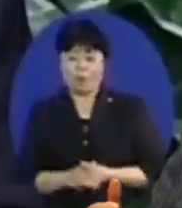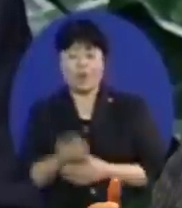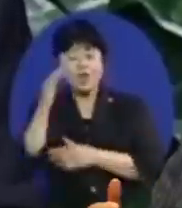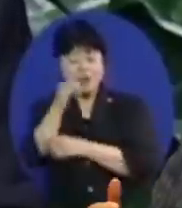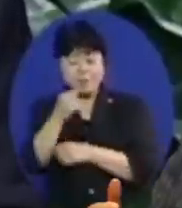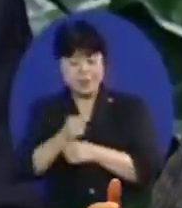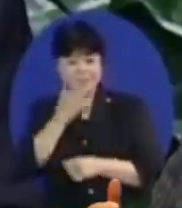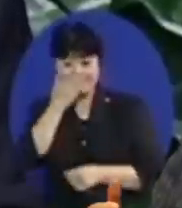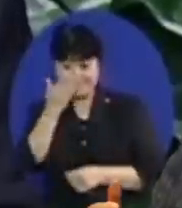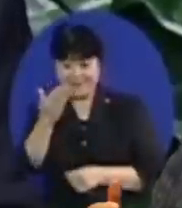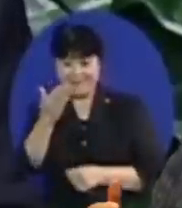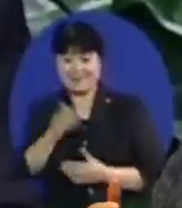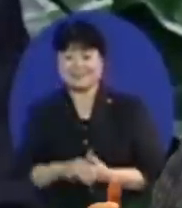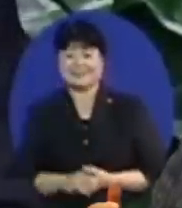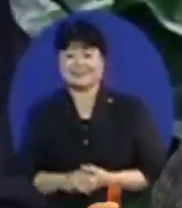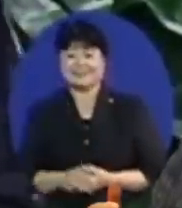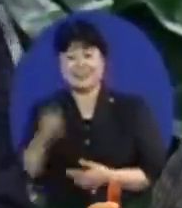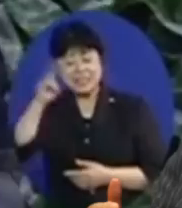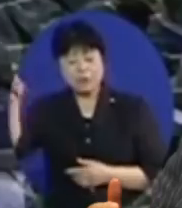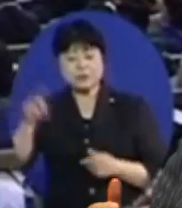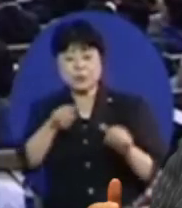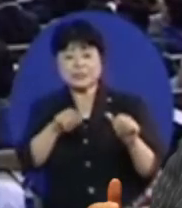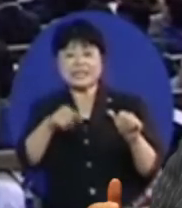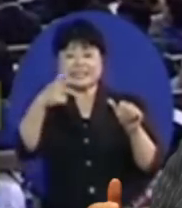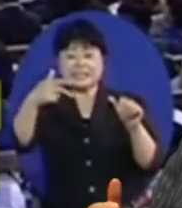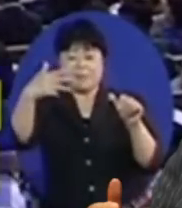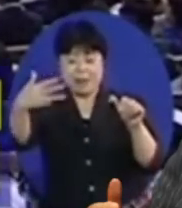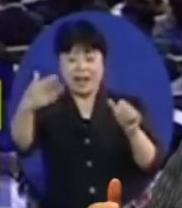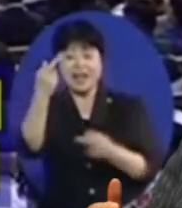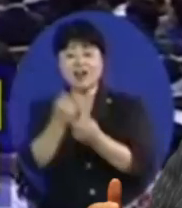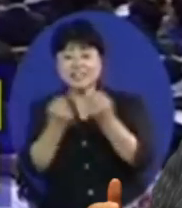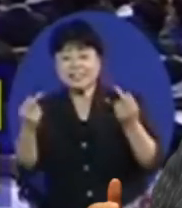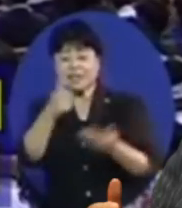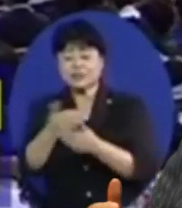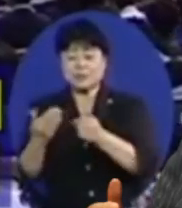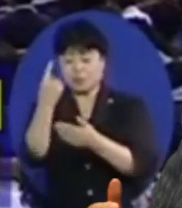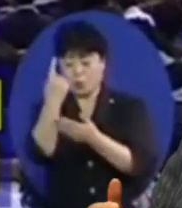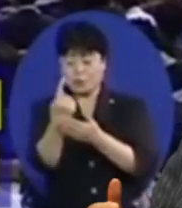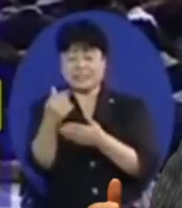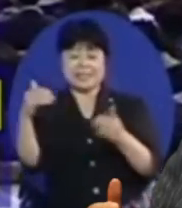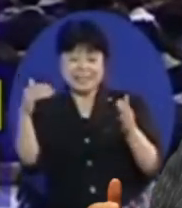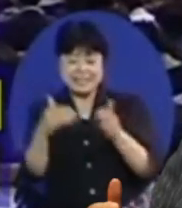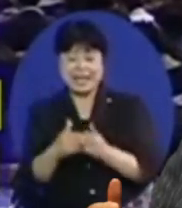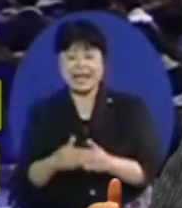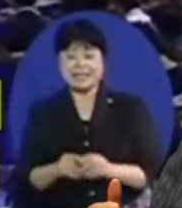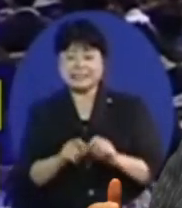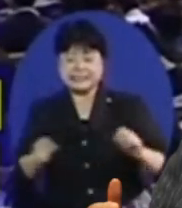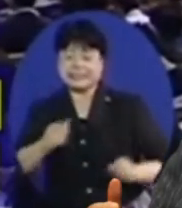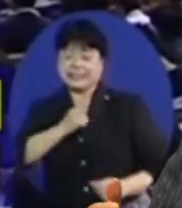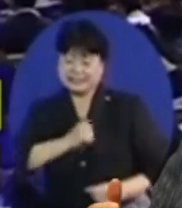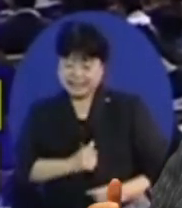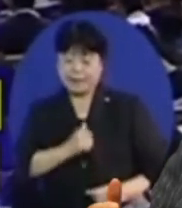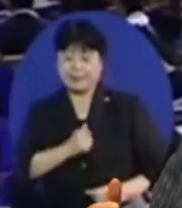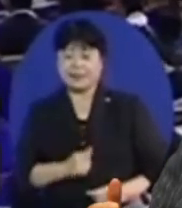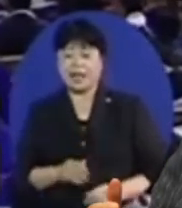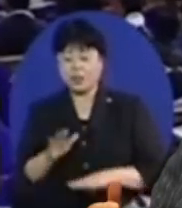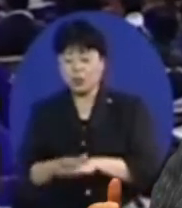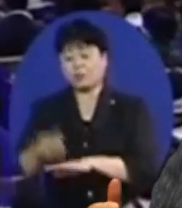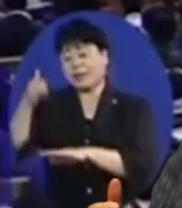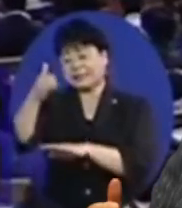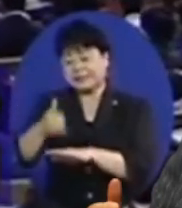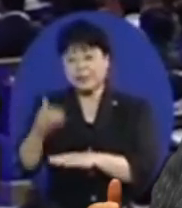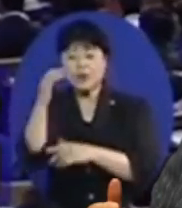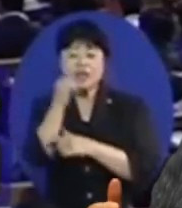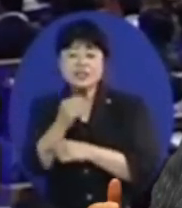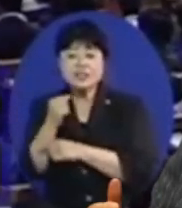열매가 맺어지는 것입니다. 야고보서 5장 7절로 8절에 형제들아 주께서 강림하시기까지 길이 참으라. 보라 농부가 땅에서 나는 귀한